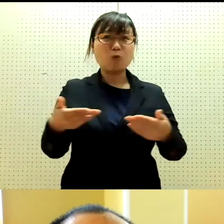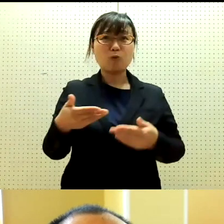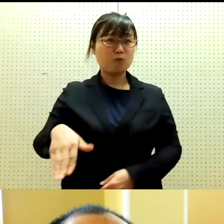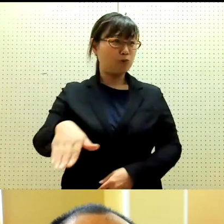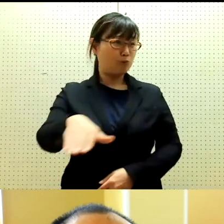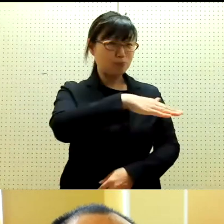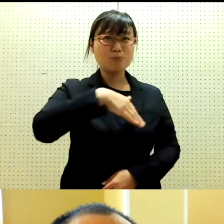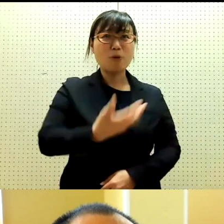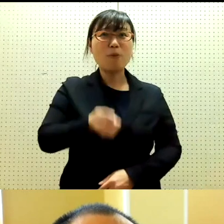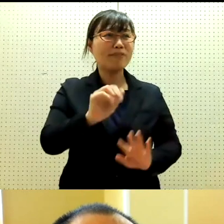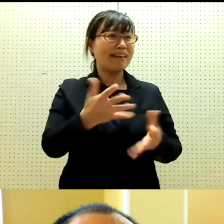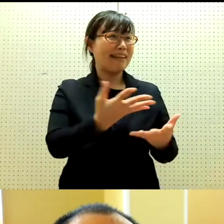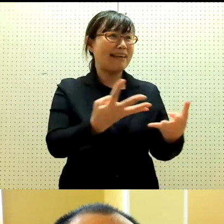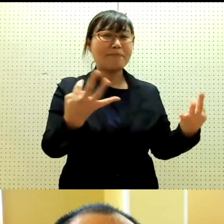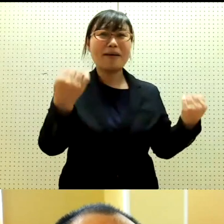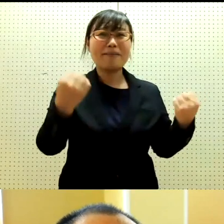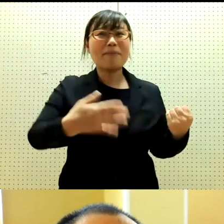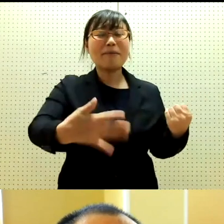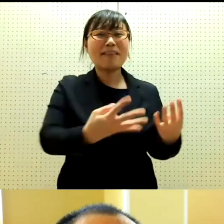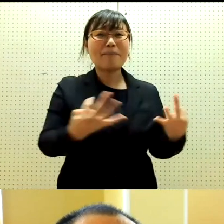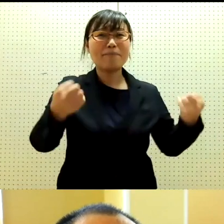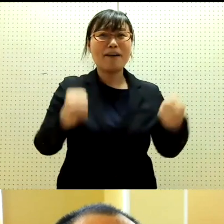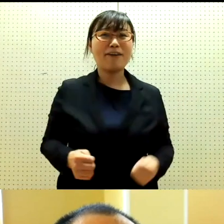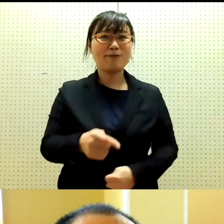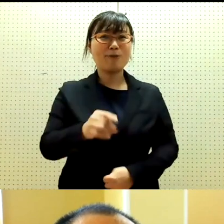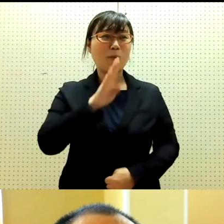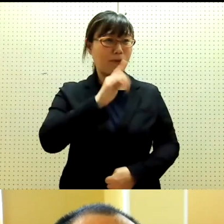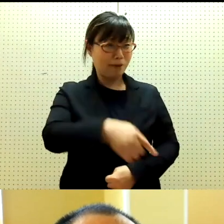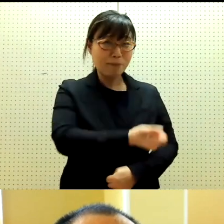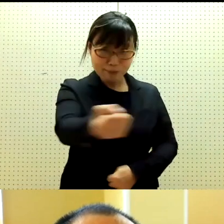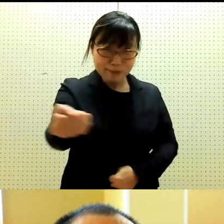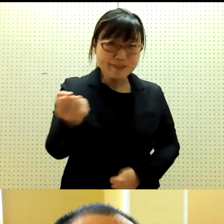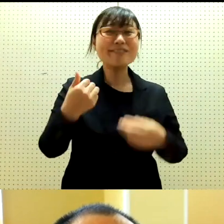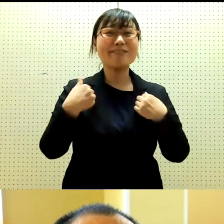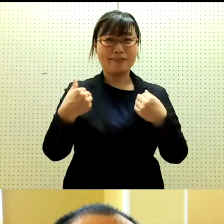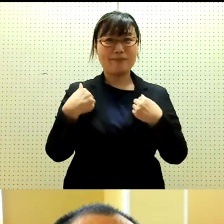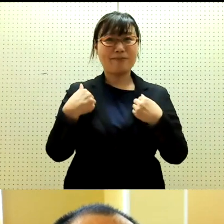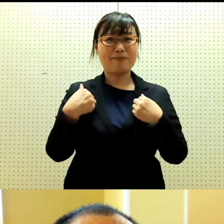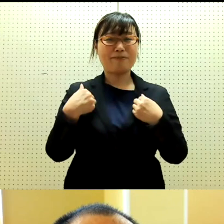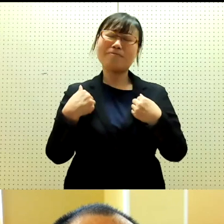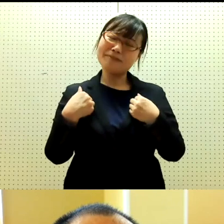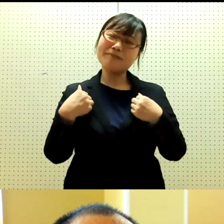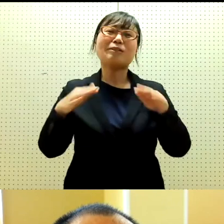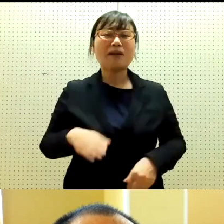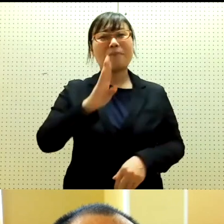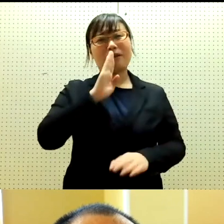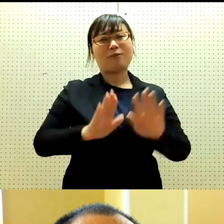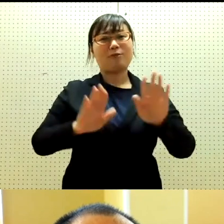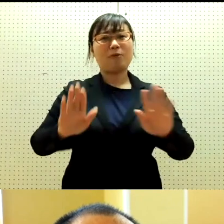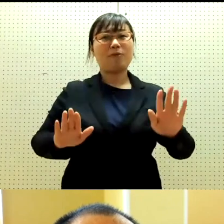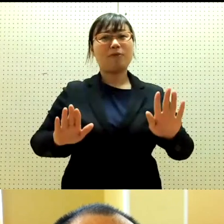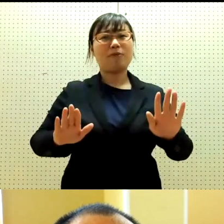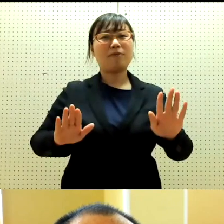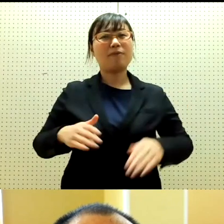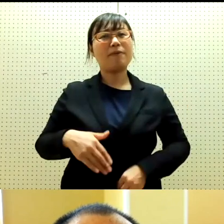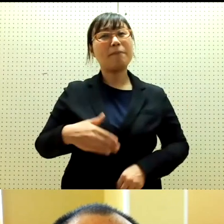していただかなければいけないのに、っていうところのまだ世田谷区の現状です。だからまだまだ発展途上なので、そういう